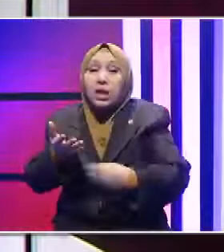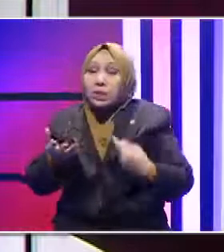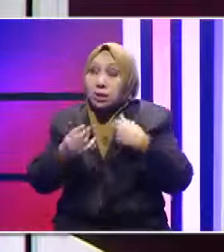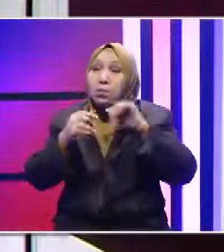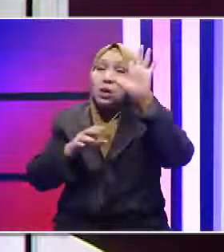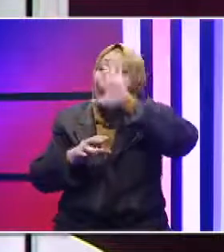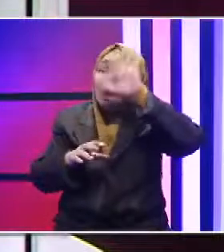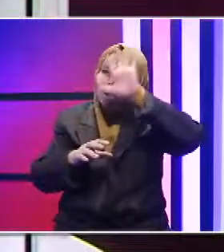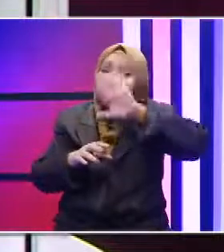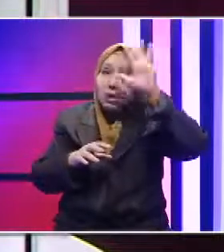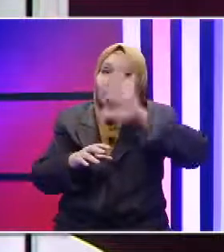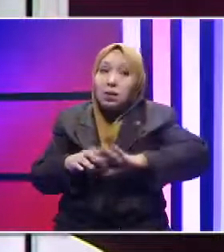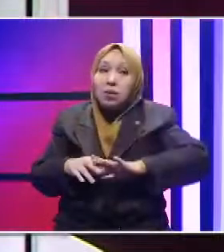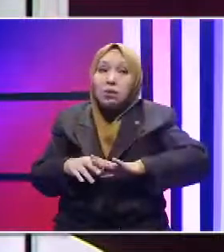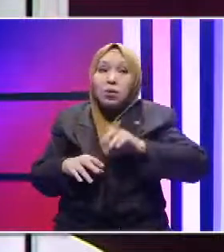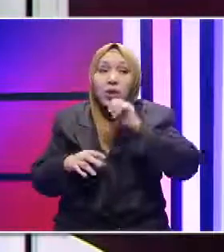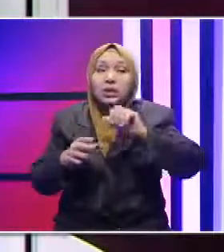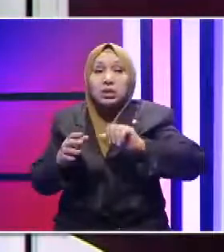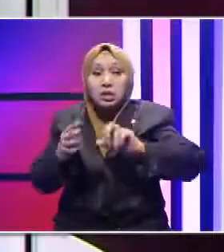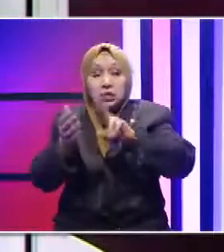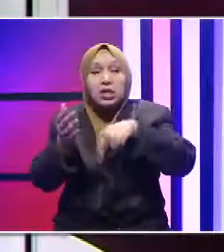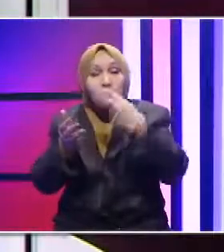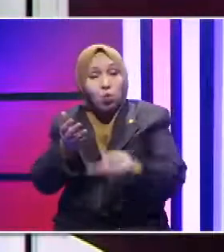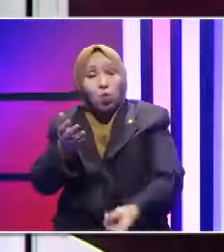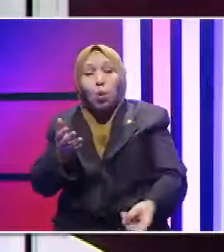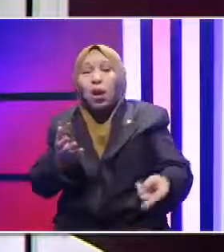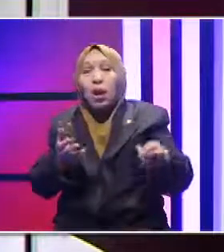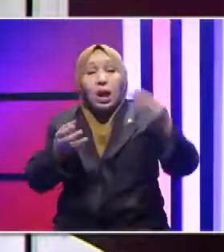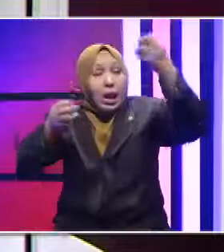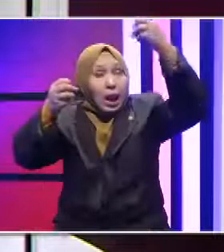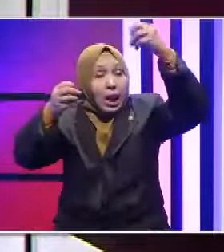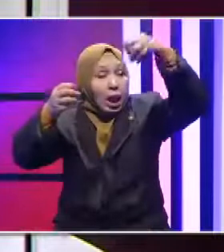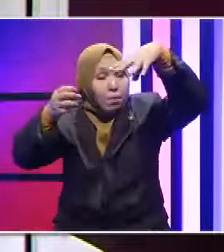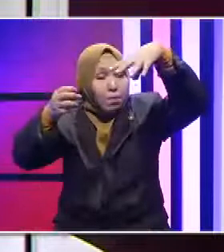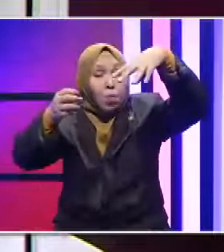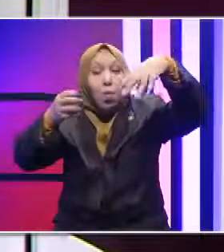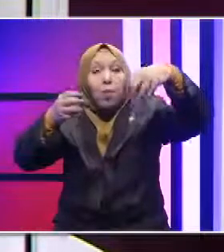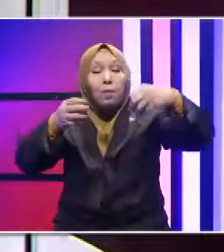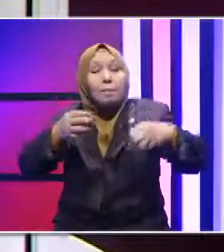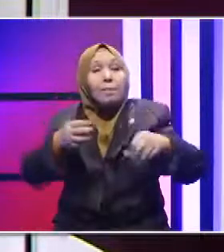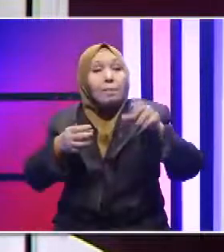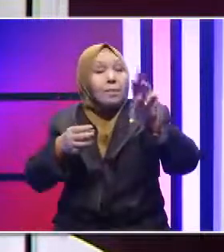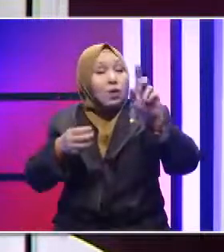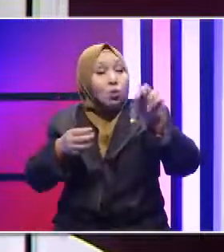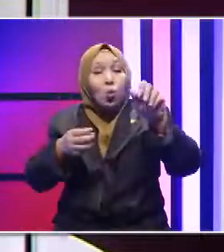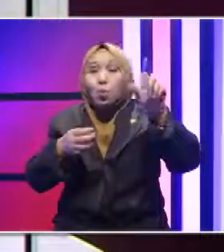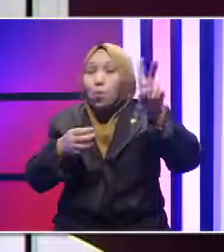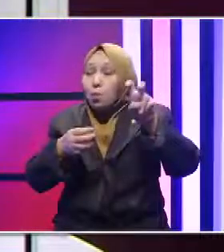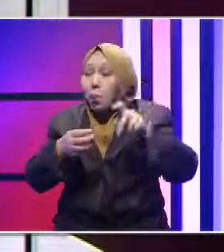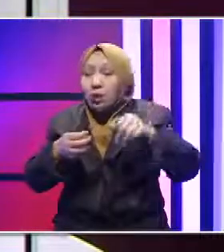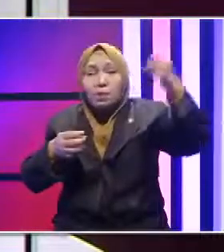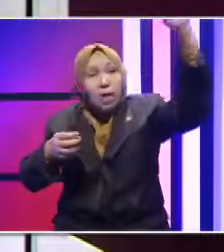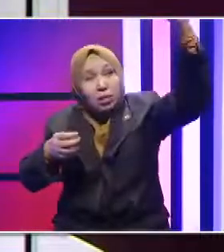bayangkan ustaz kan, ini bukan jatuh apa, jatuh lampu mentol yang 20 watt tu, ini adalah